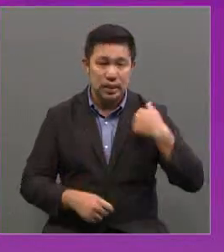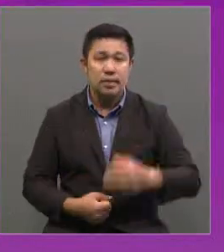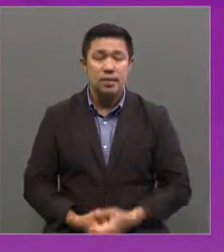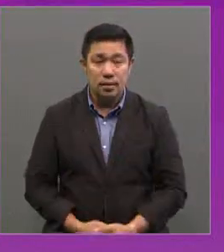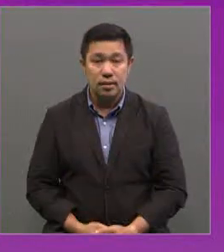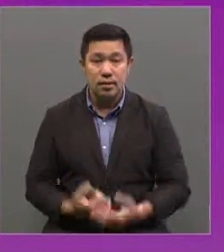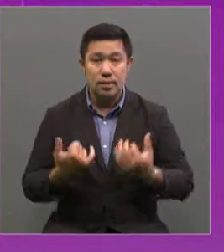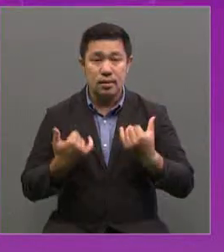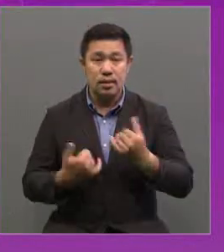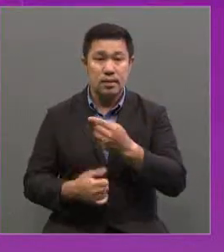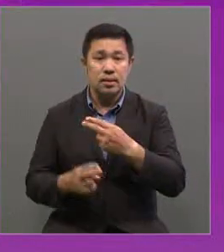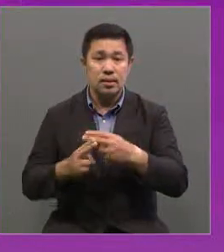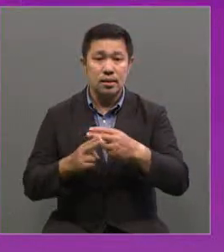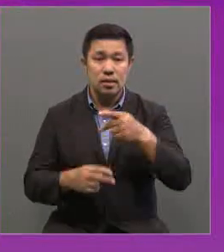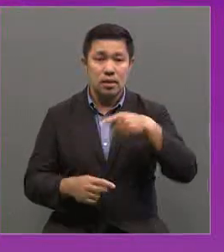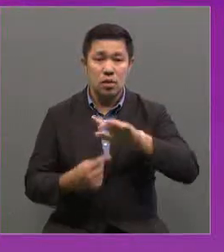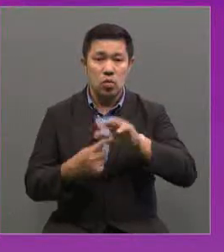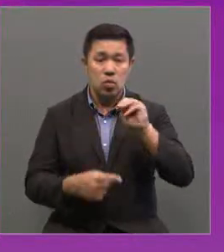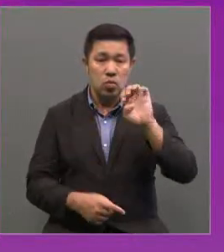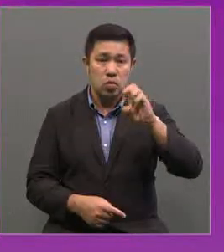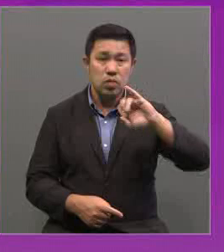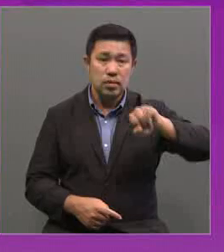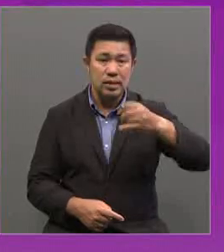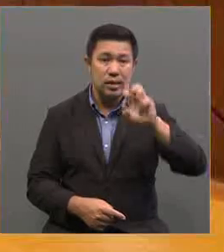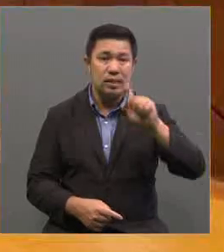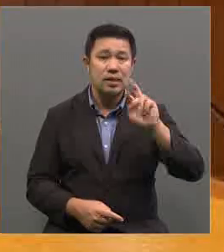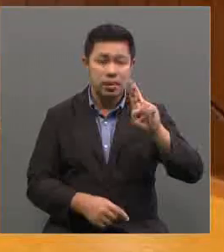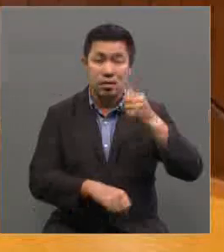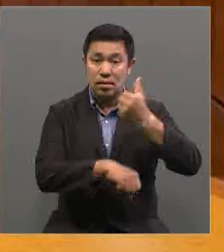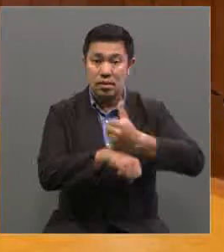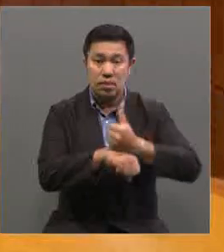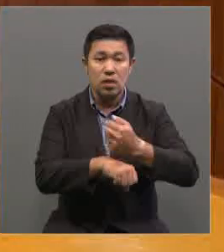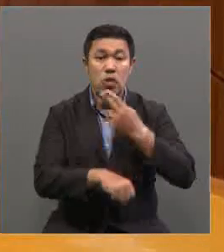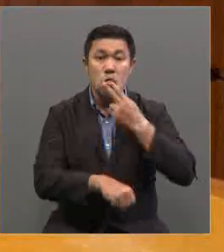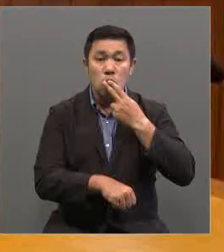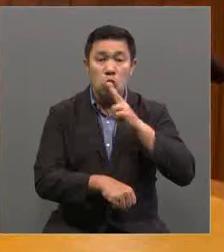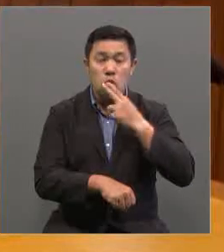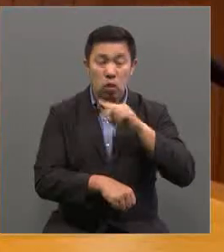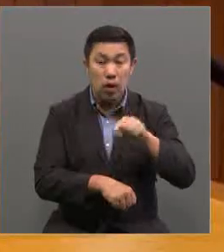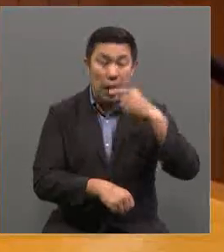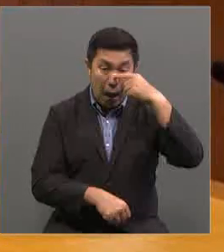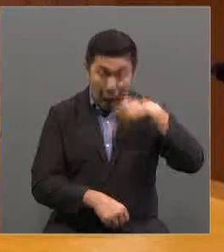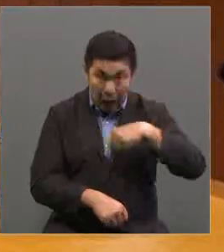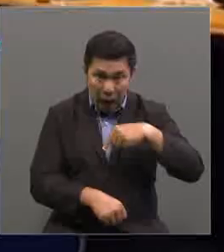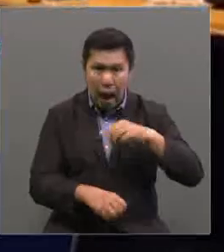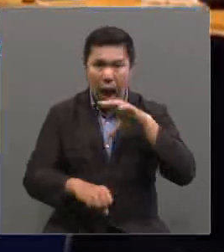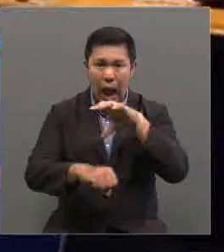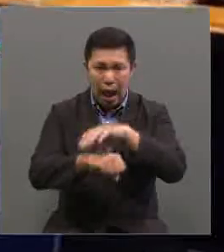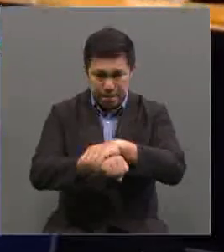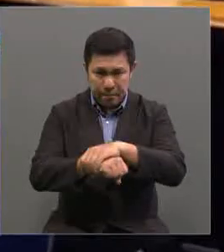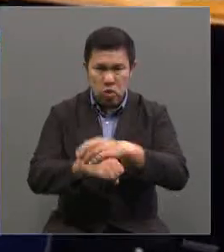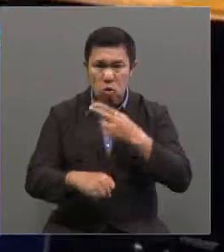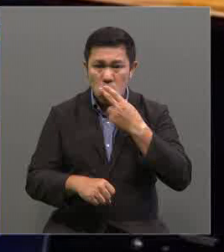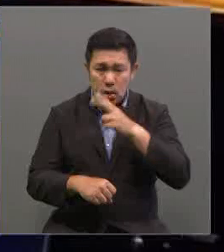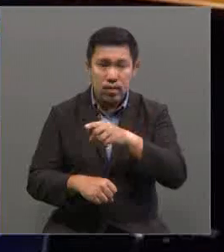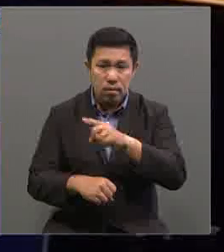โดยวันนี้คุณภูมิจิตพงษ์พันธ์งามผู้ว่าการยาสูบแห่งประเทศไทยได้เปิดเผยแนวทางการปราบปรามบุรีหนีภาษีบอกว่า